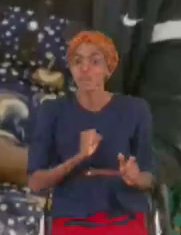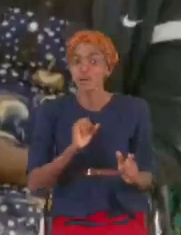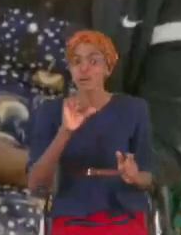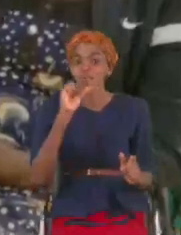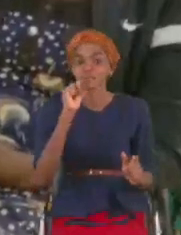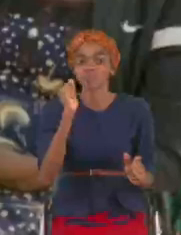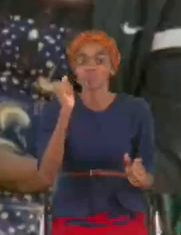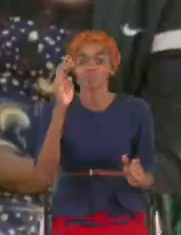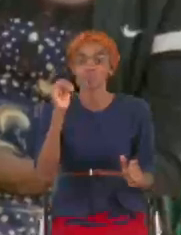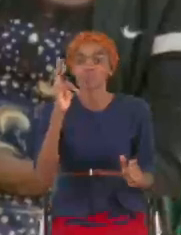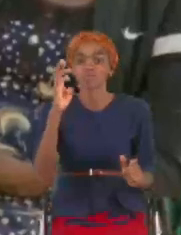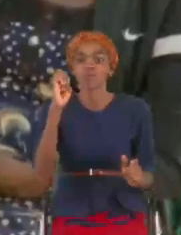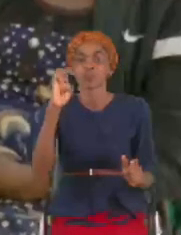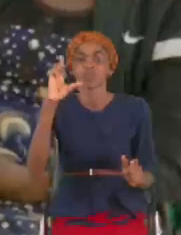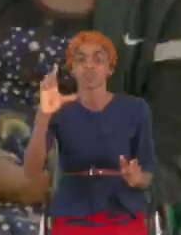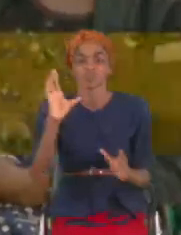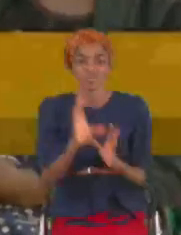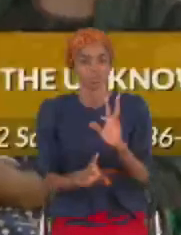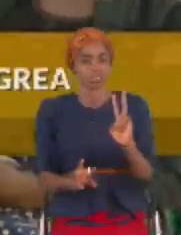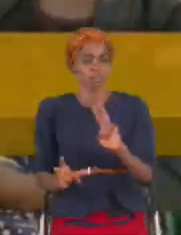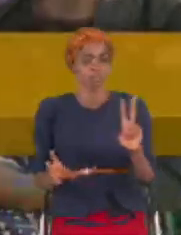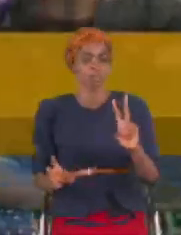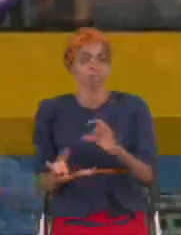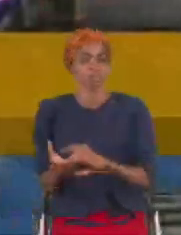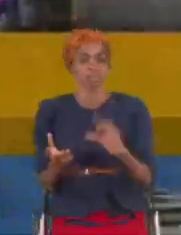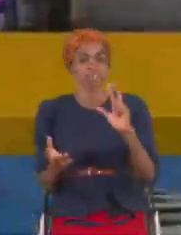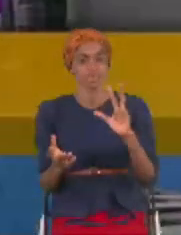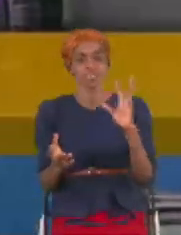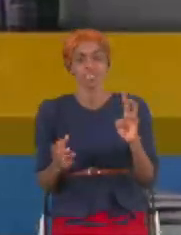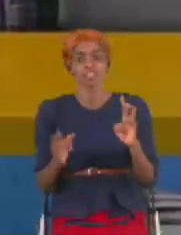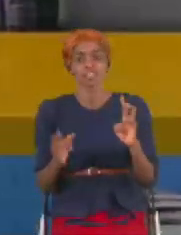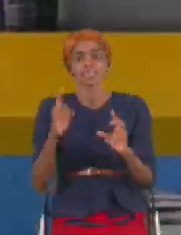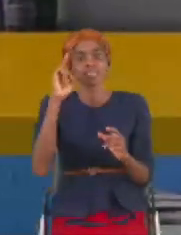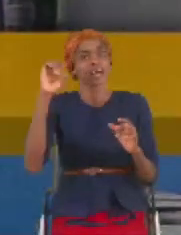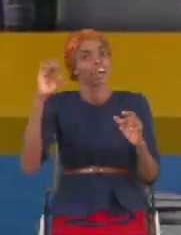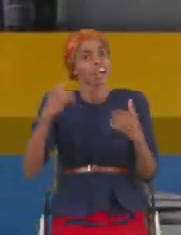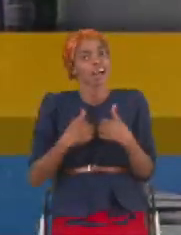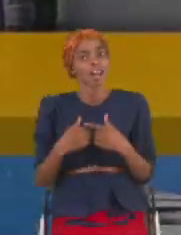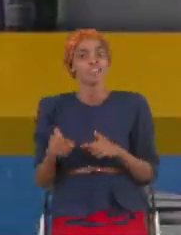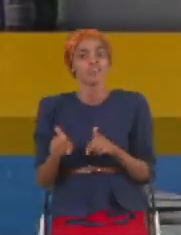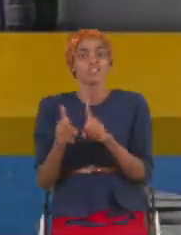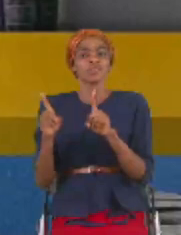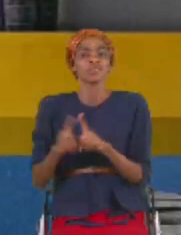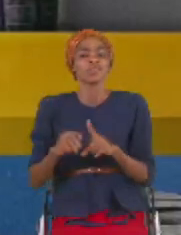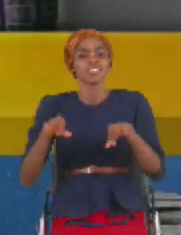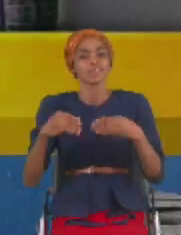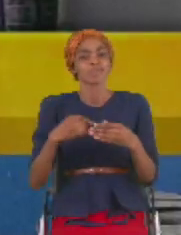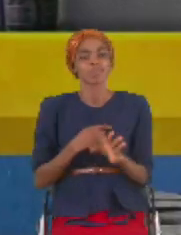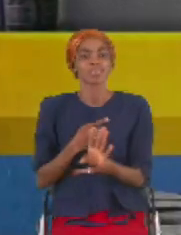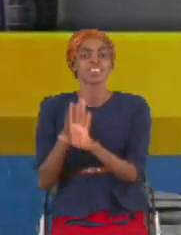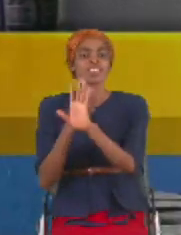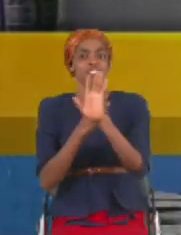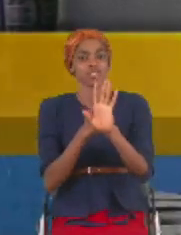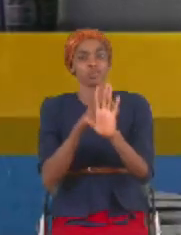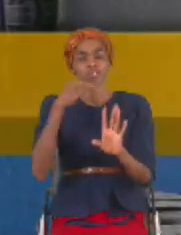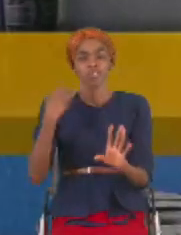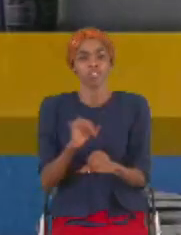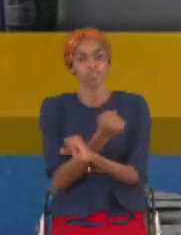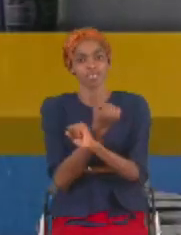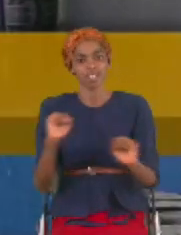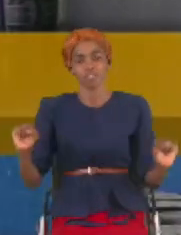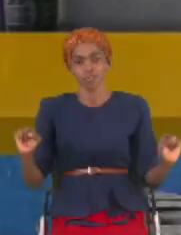verser 36 2 samuel 22 36 heures